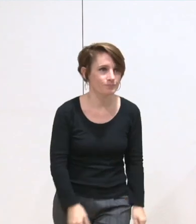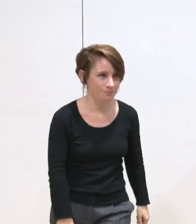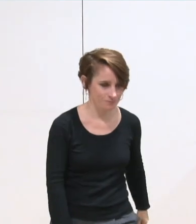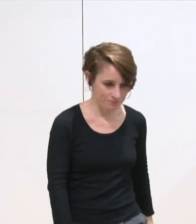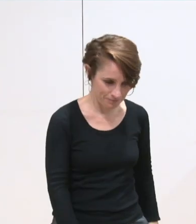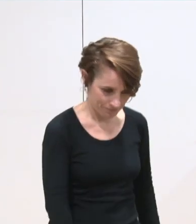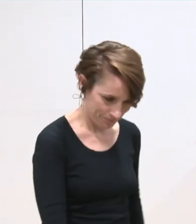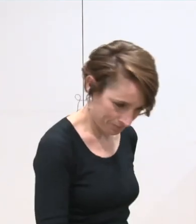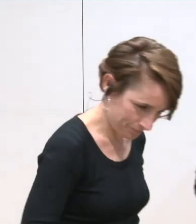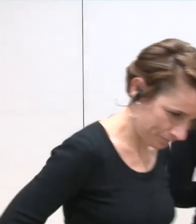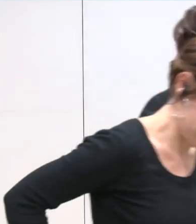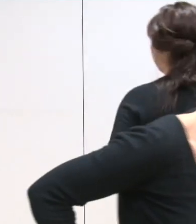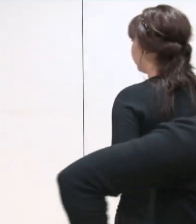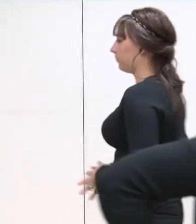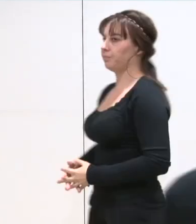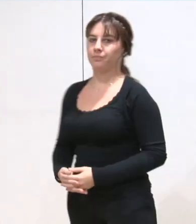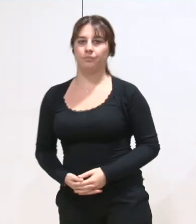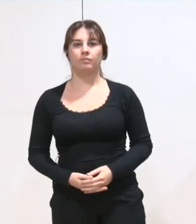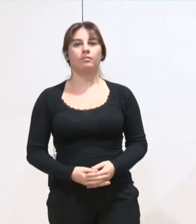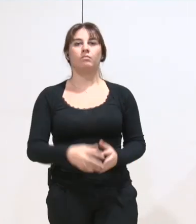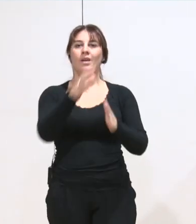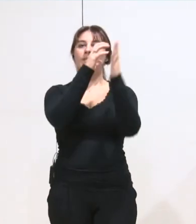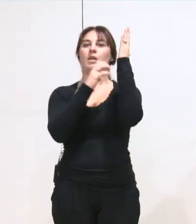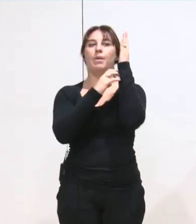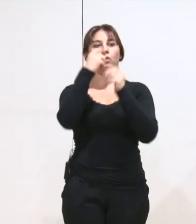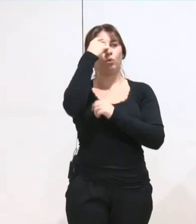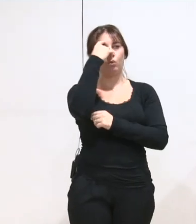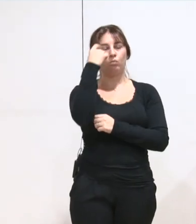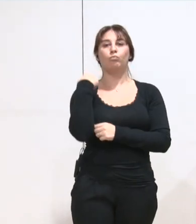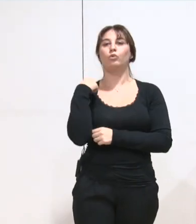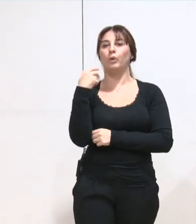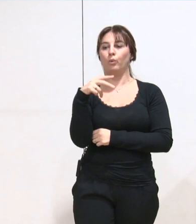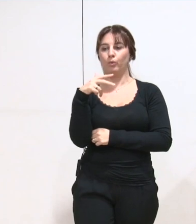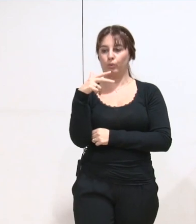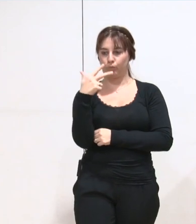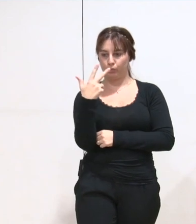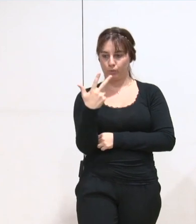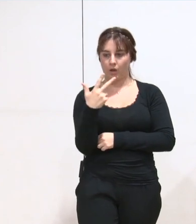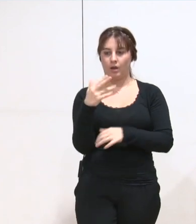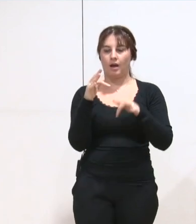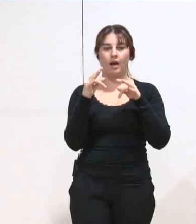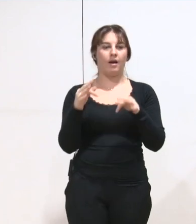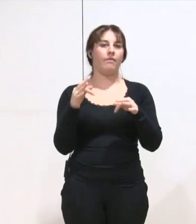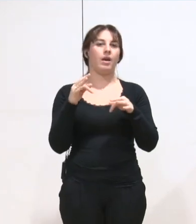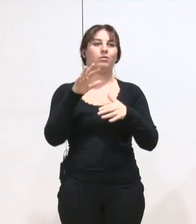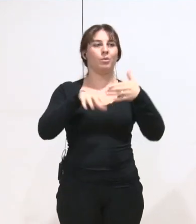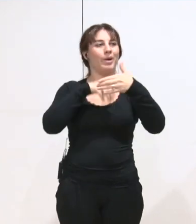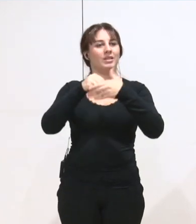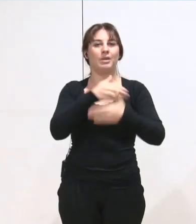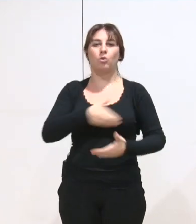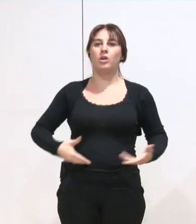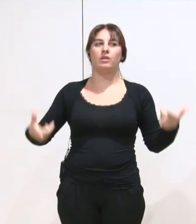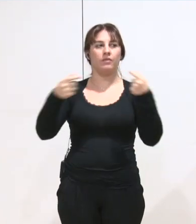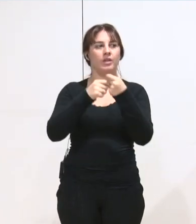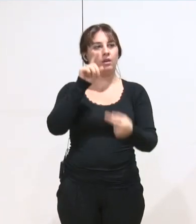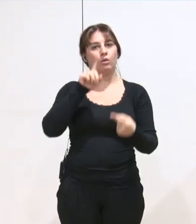Délibération numéro 3 porte sur la protection sociale et la participation de la collectivité. Madame